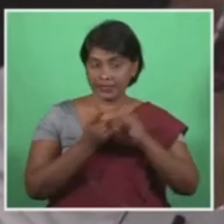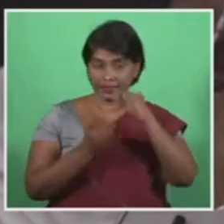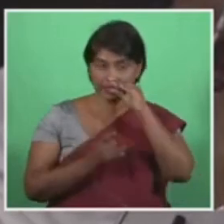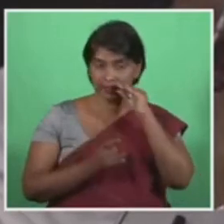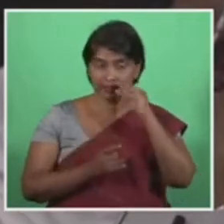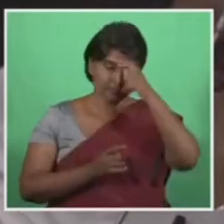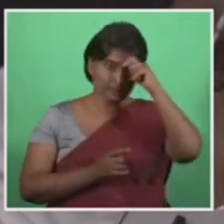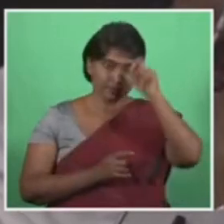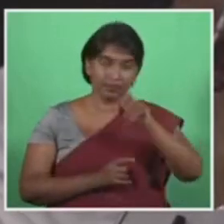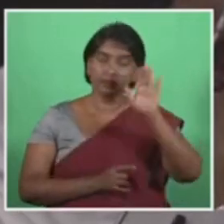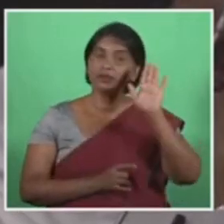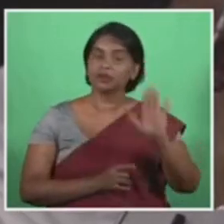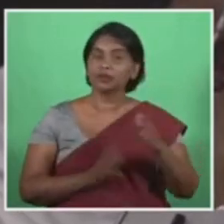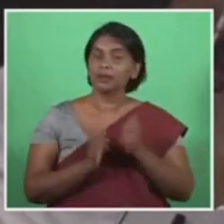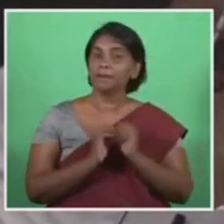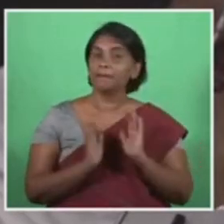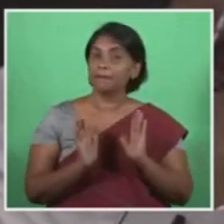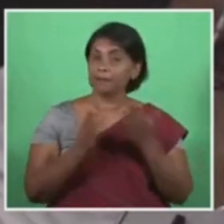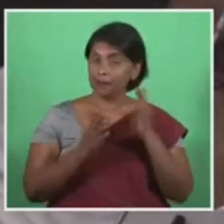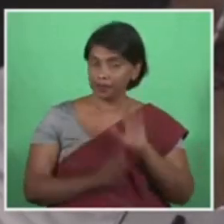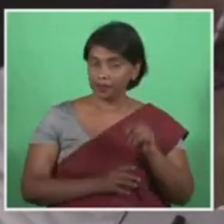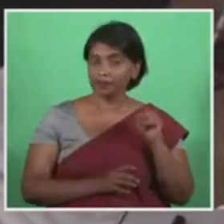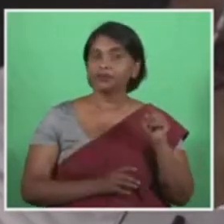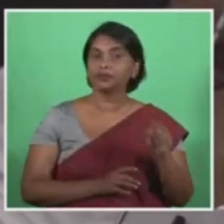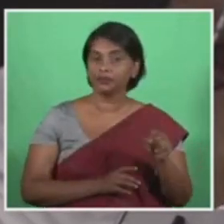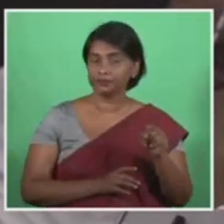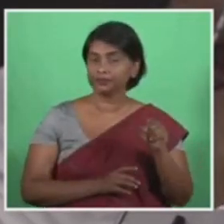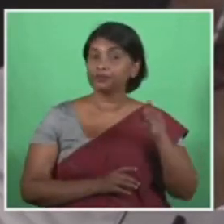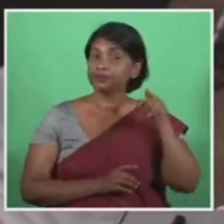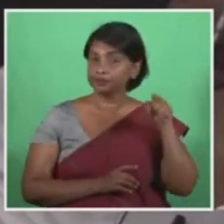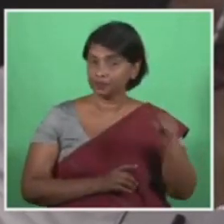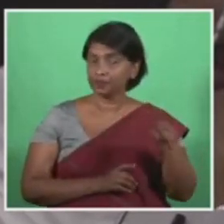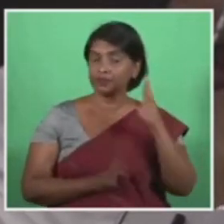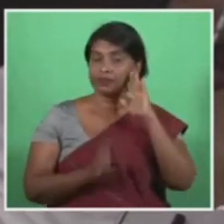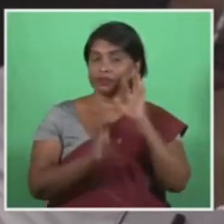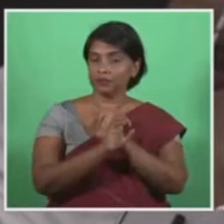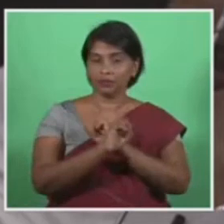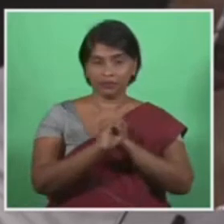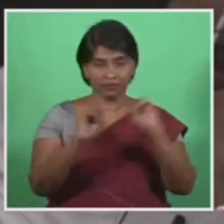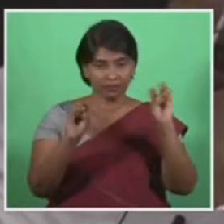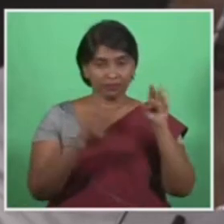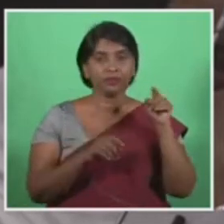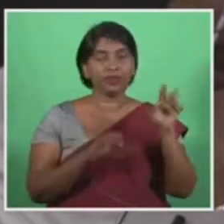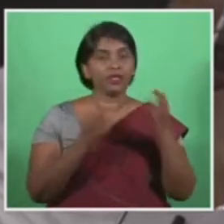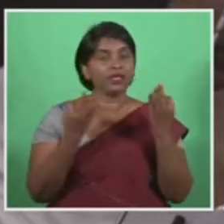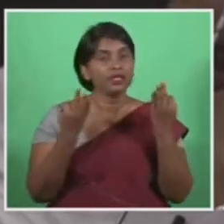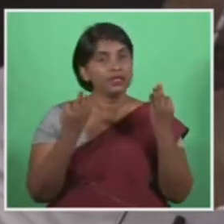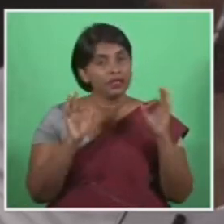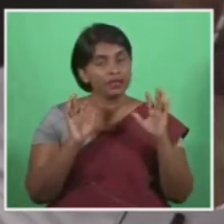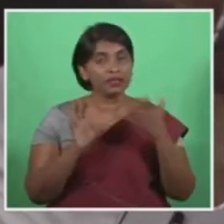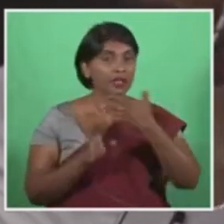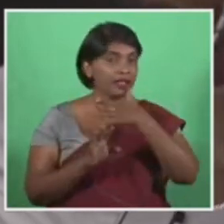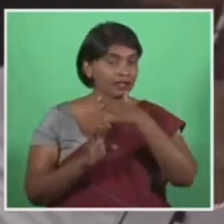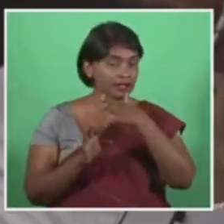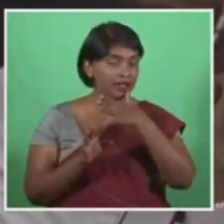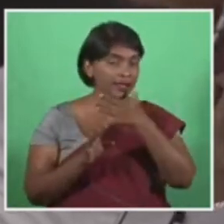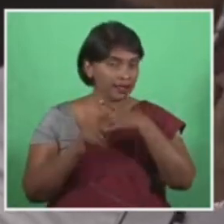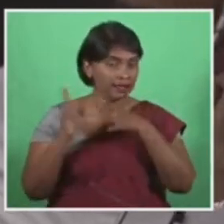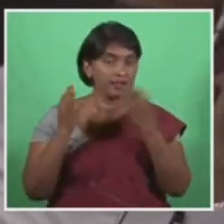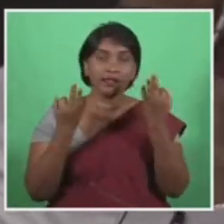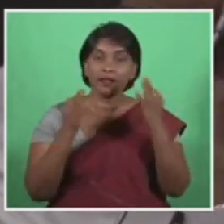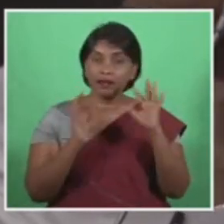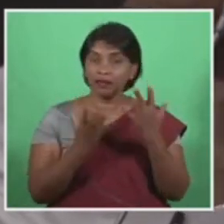विशीन आरंभकल मे प्रकाशने निधास ब्रिताने निधास